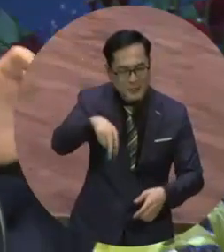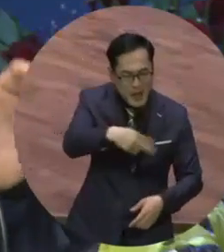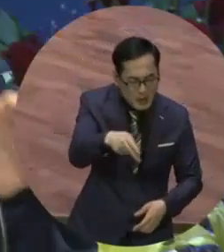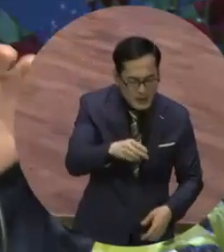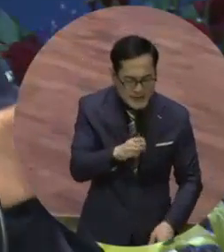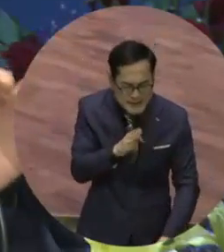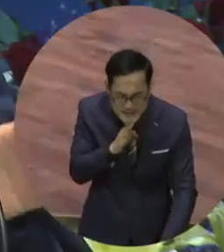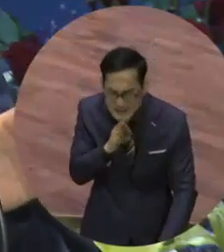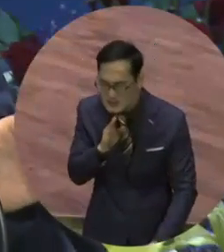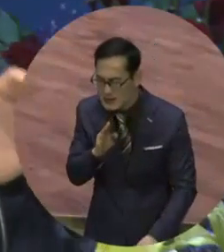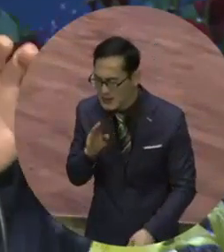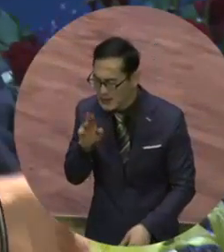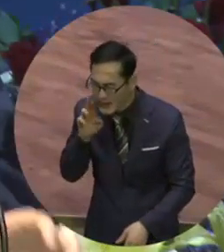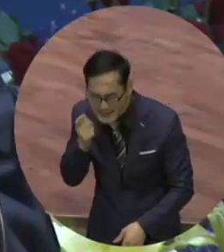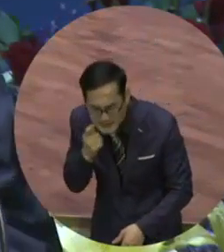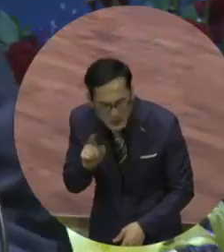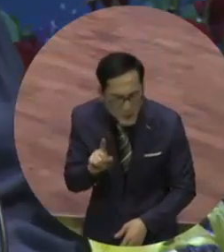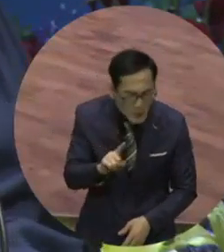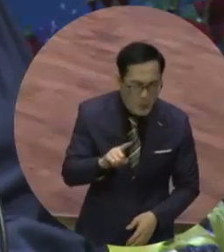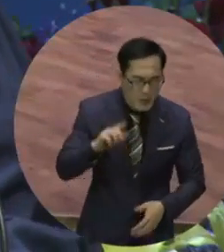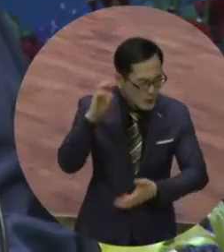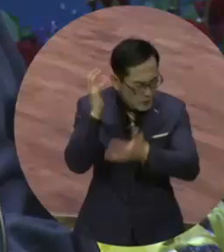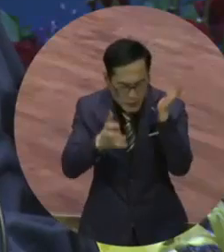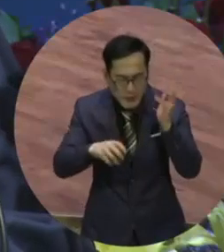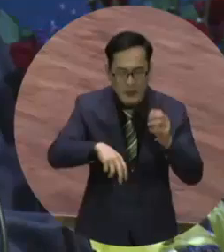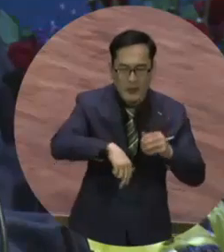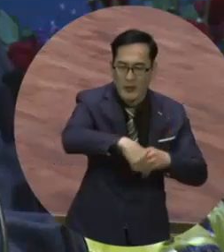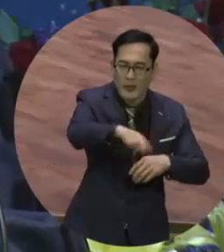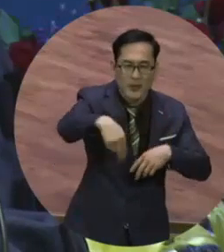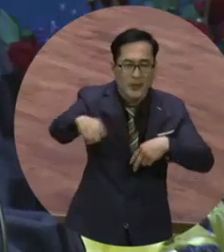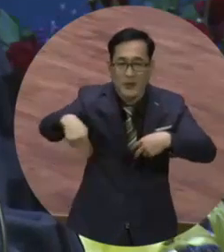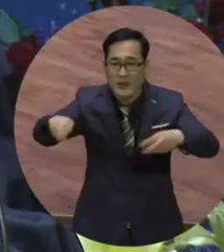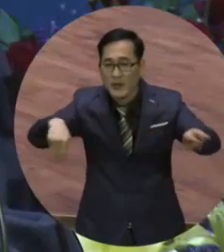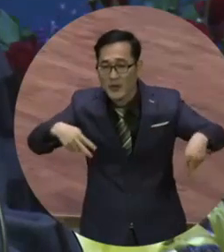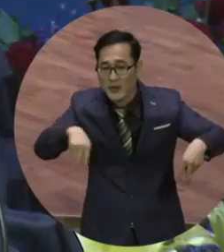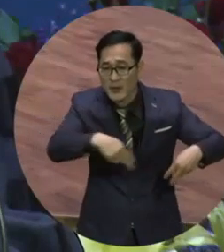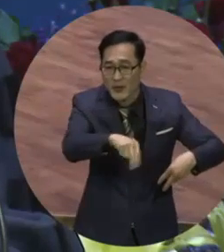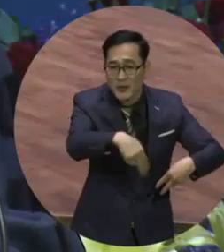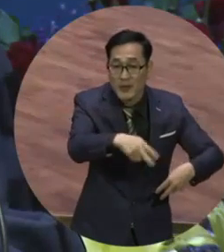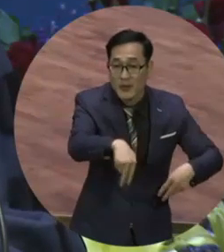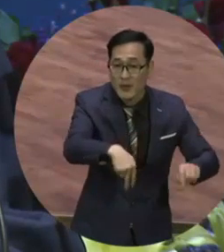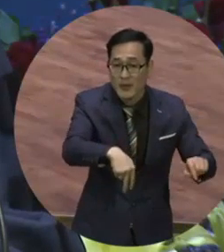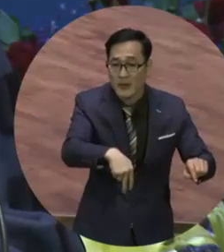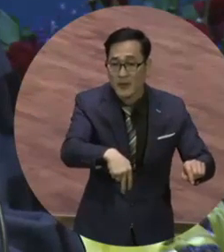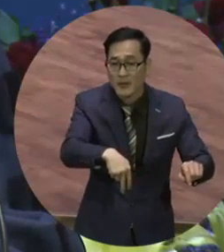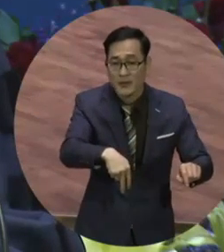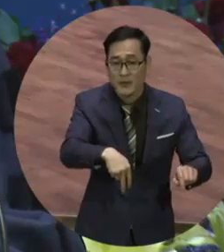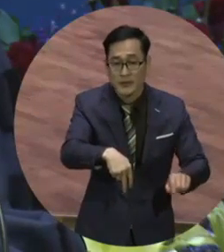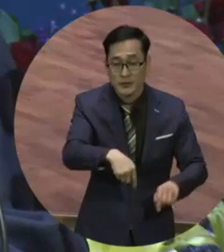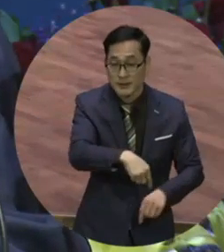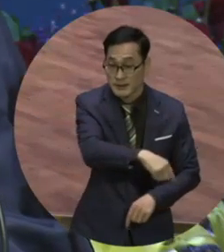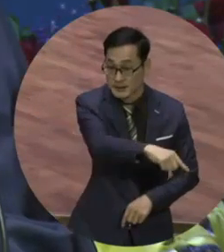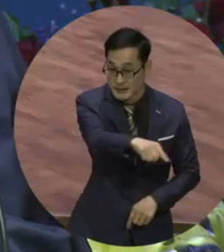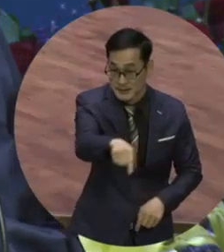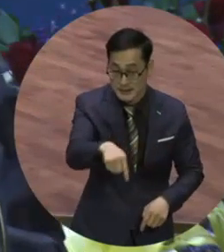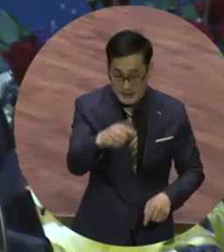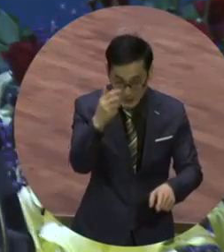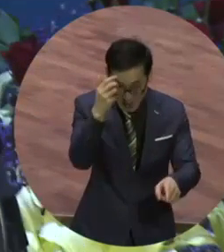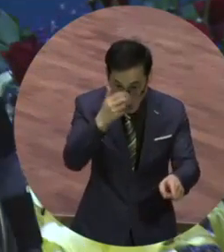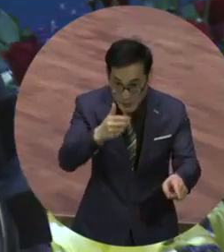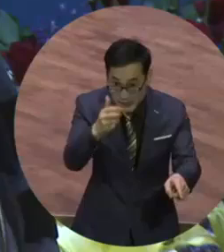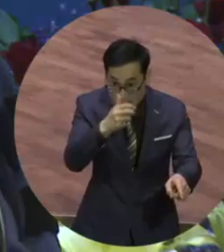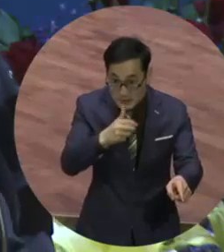저주인지 알지 못하고 있는 그 많은 어리석은 불신 영혼들 그